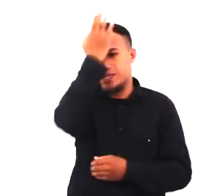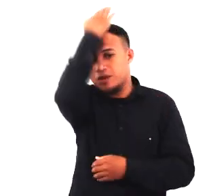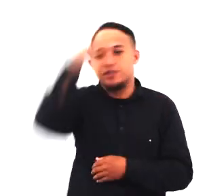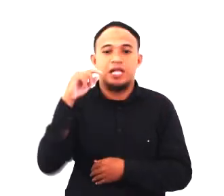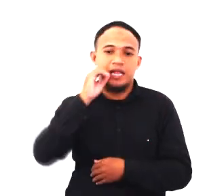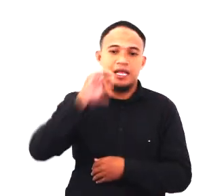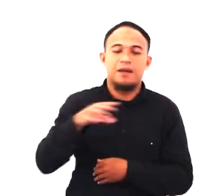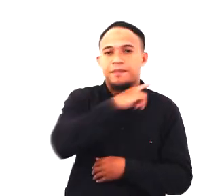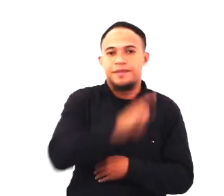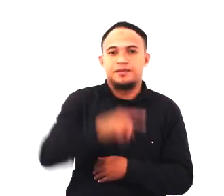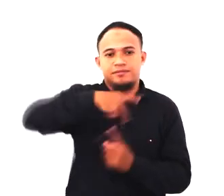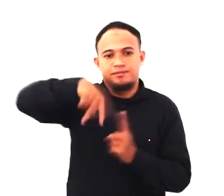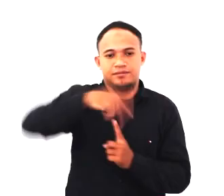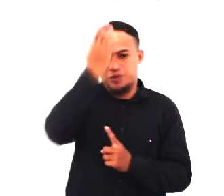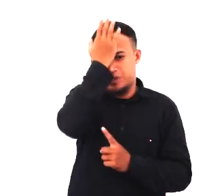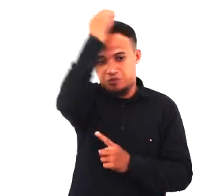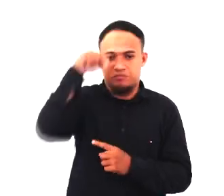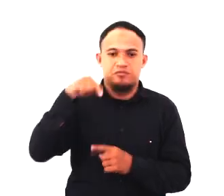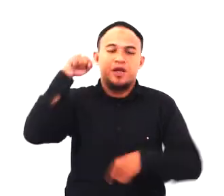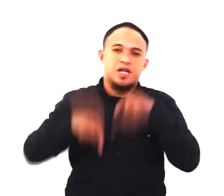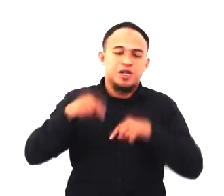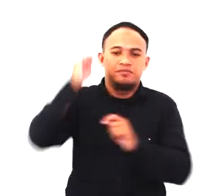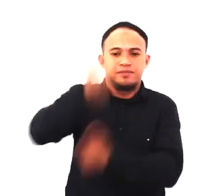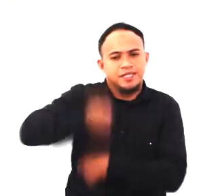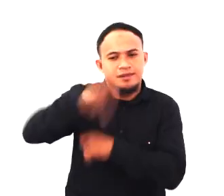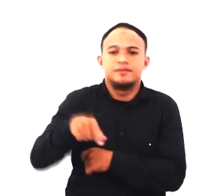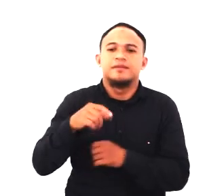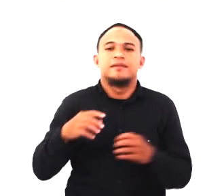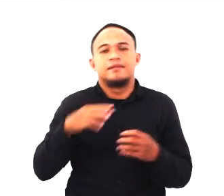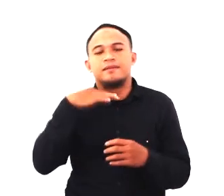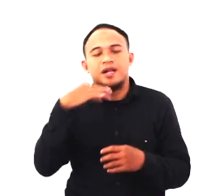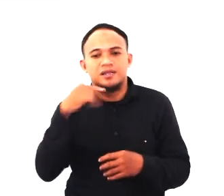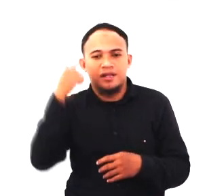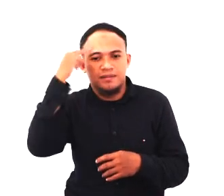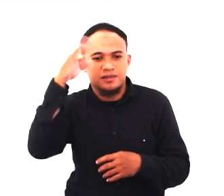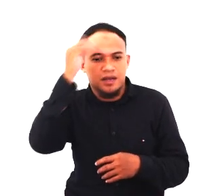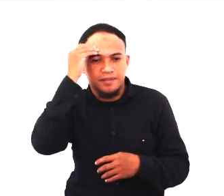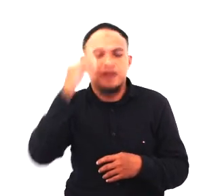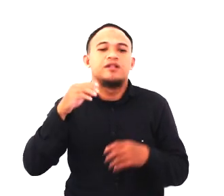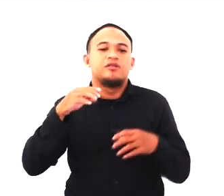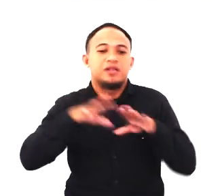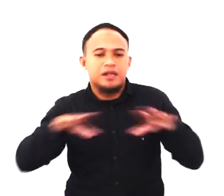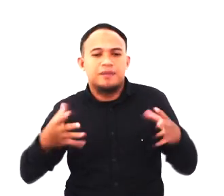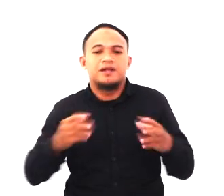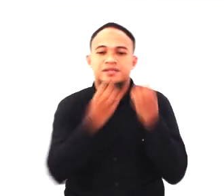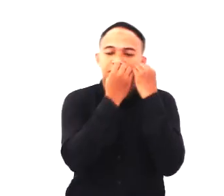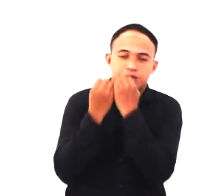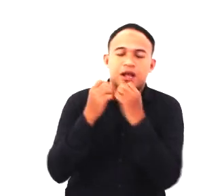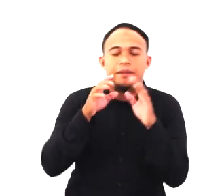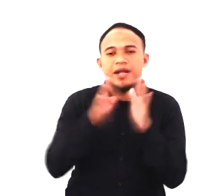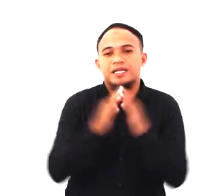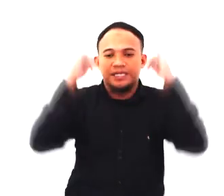kerjasama dengan BPTP Sulut. Saya sangat mengharapkan tentunya ada